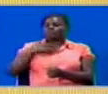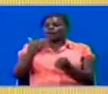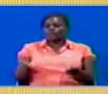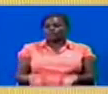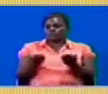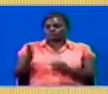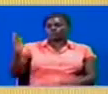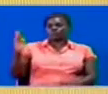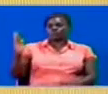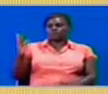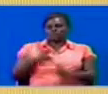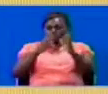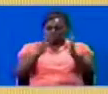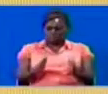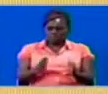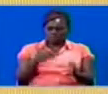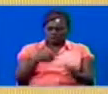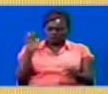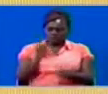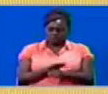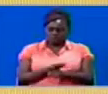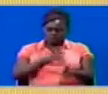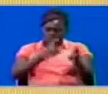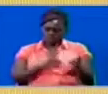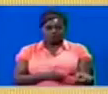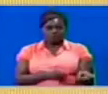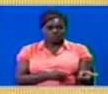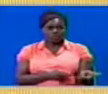katika eneo hilo. Huyo hapa Robert Wanyonyi akituarifu kwa kina.